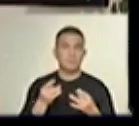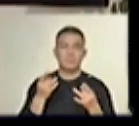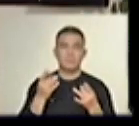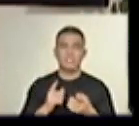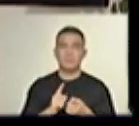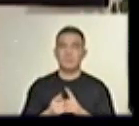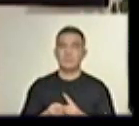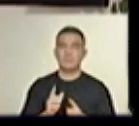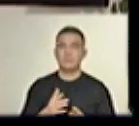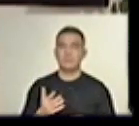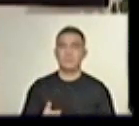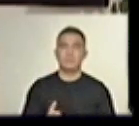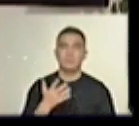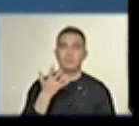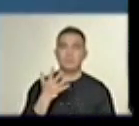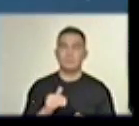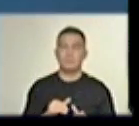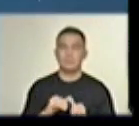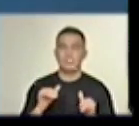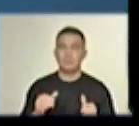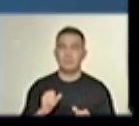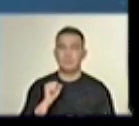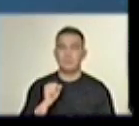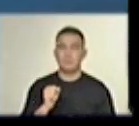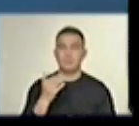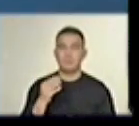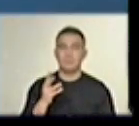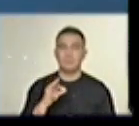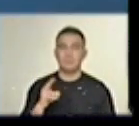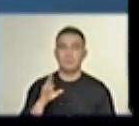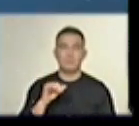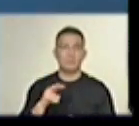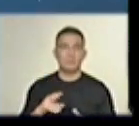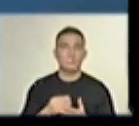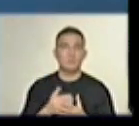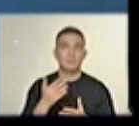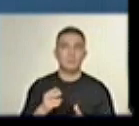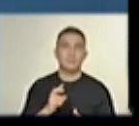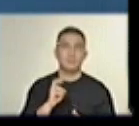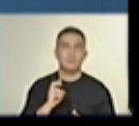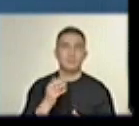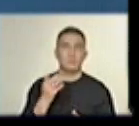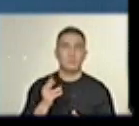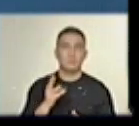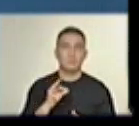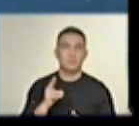olamiz. Ya'ni 5 ko'paytirilgan A ning moduli ayru B ning moduli.